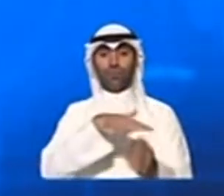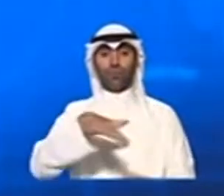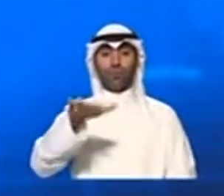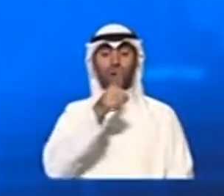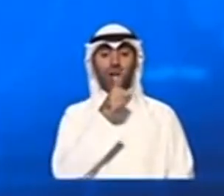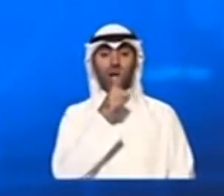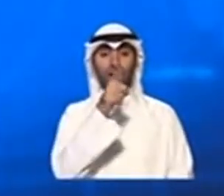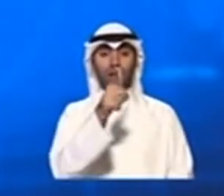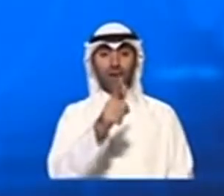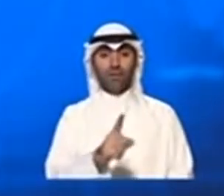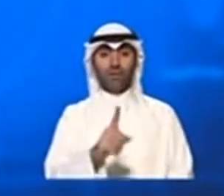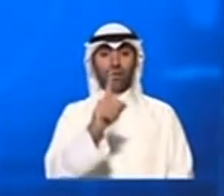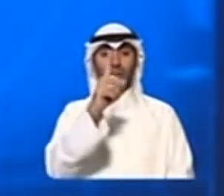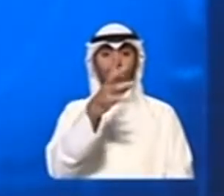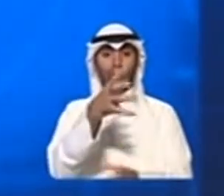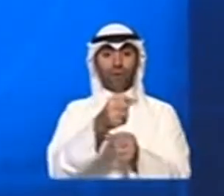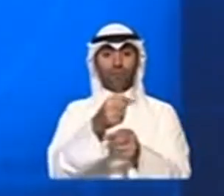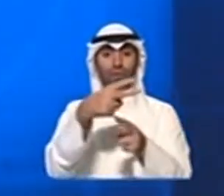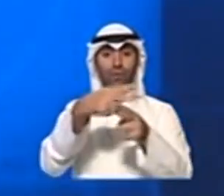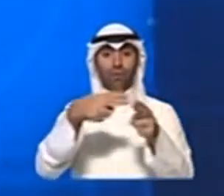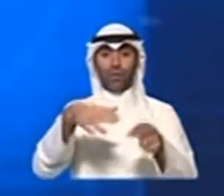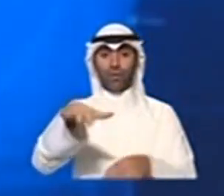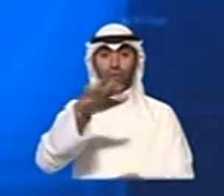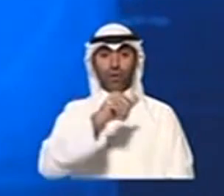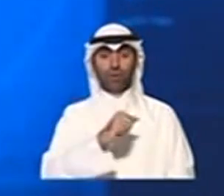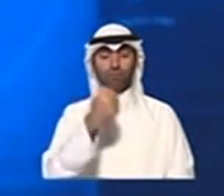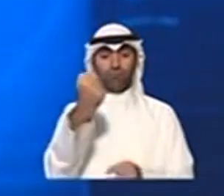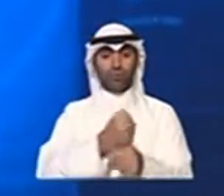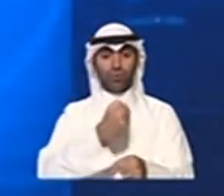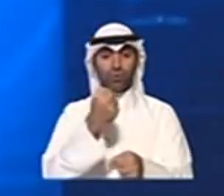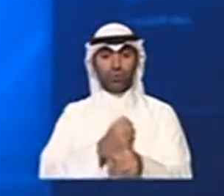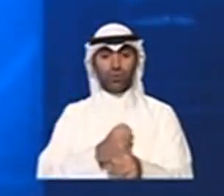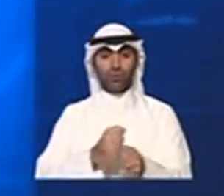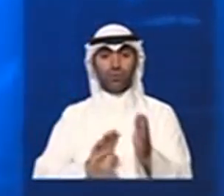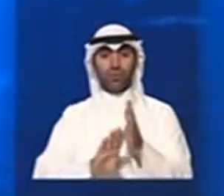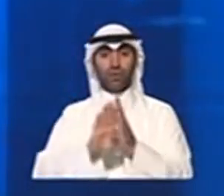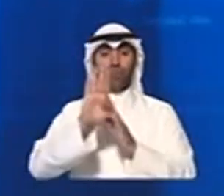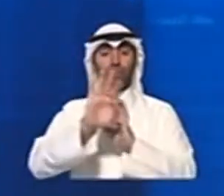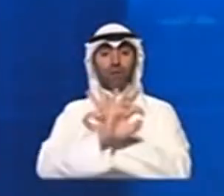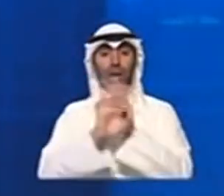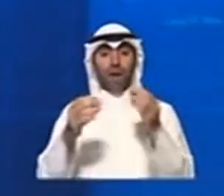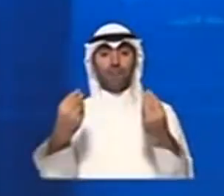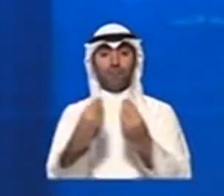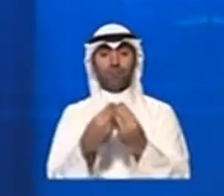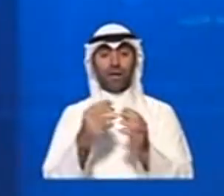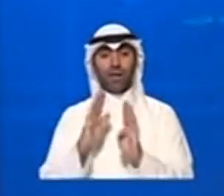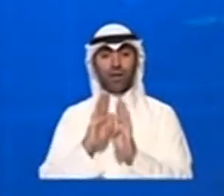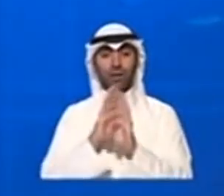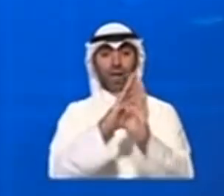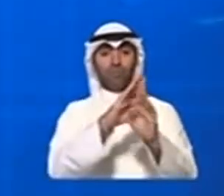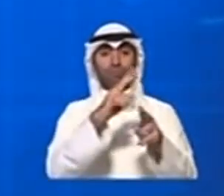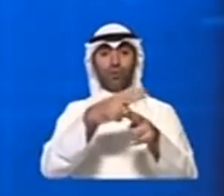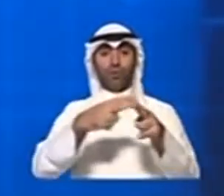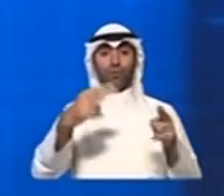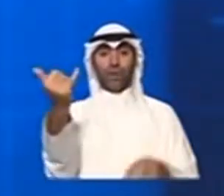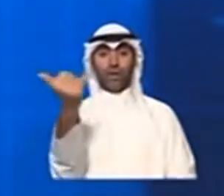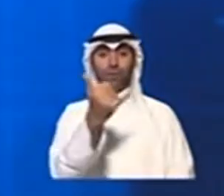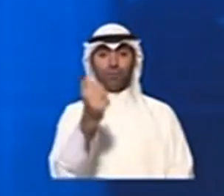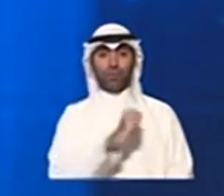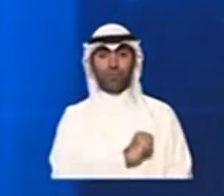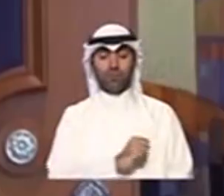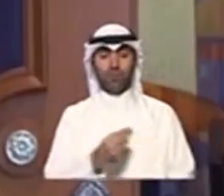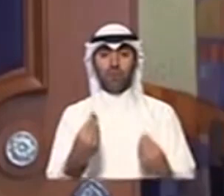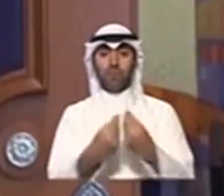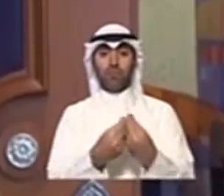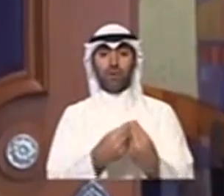أداء القسم وكيل وزارة الداخلية الفريق عصام النهام ومدير عام أكاديمية سعد العبدالله للعلوم الأمنية اللواء ناصر